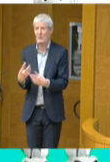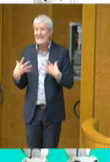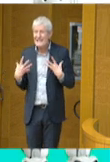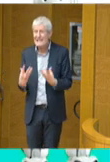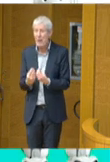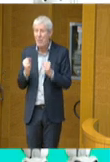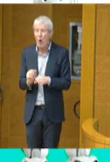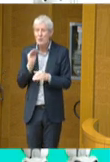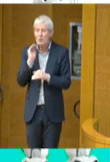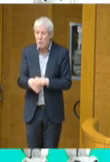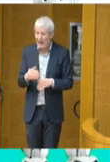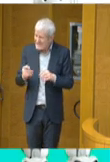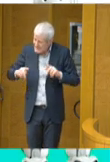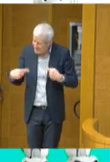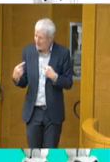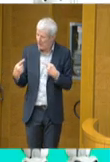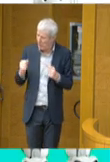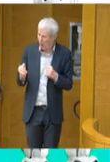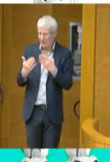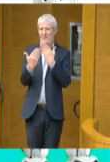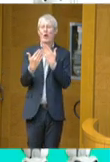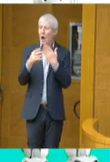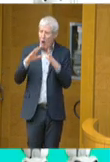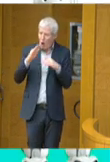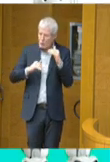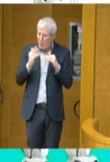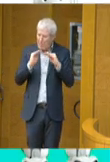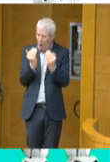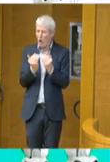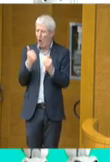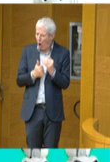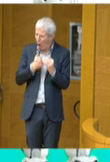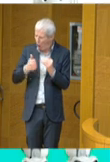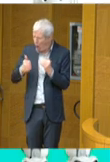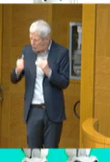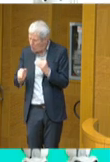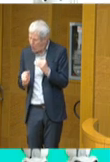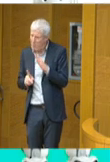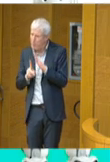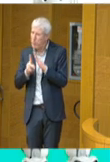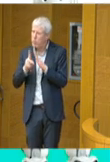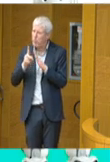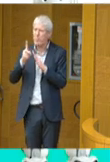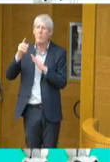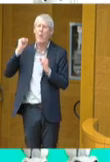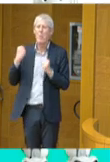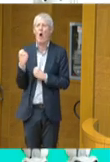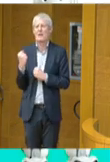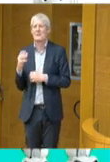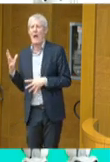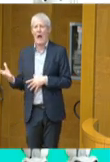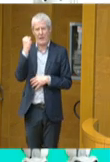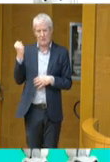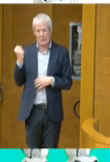Insieme possiamo superare le sfide che ci troviamo di fronte e costruire un mondo in cui ogni individuo possa raggiungere il proprio pieno